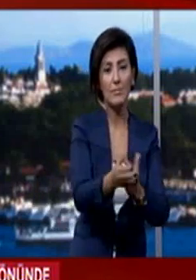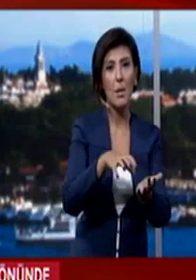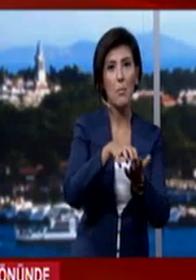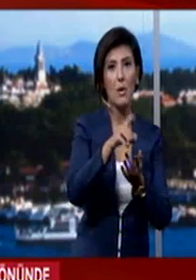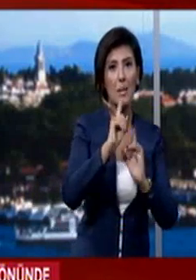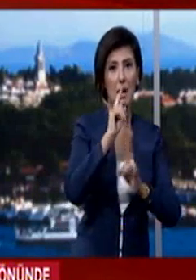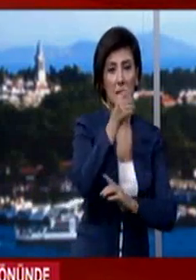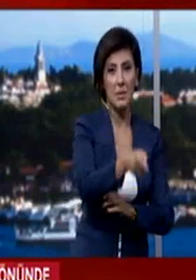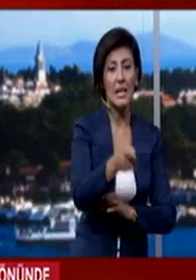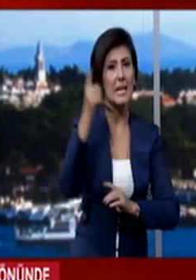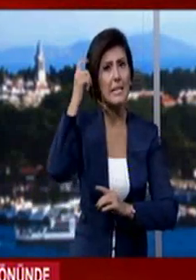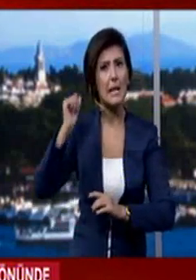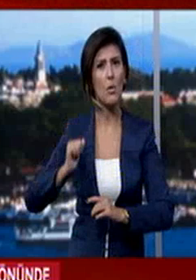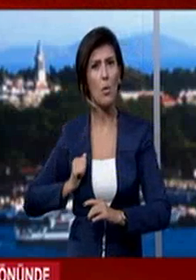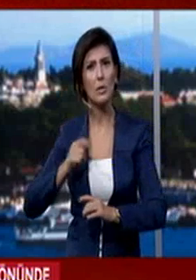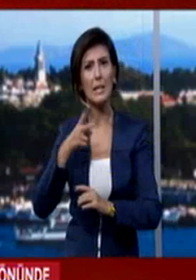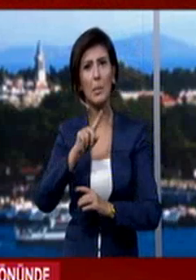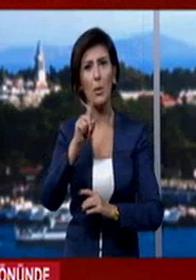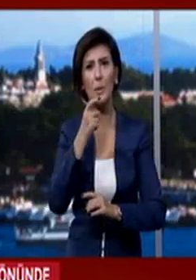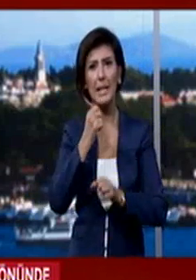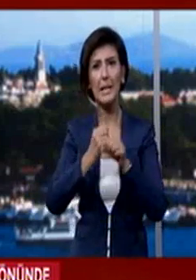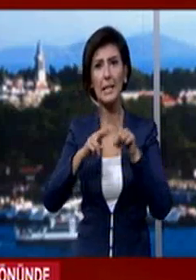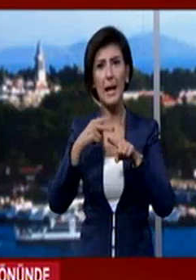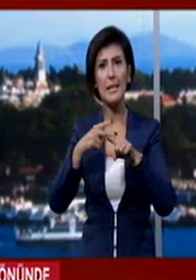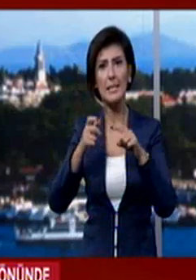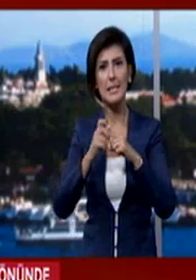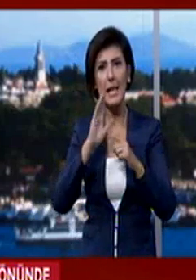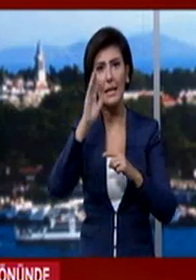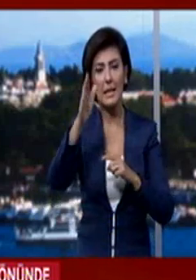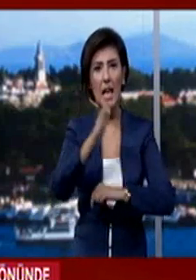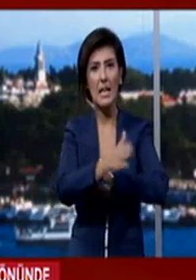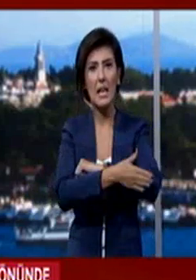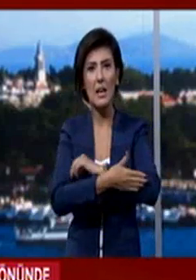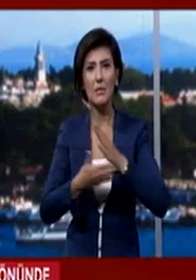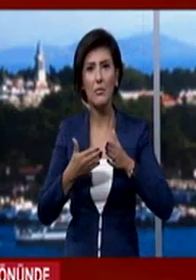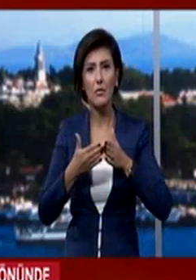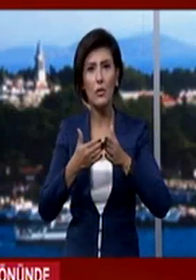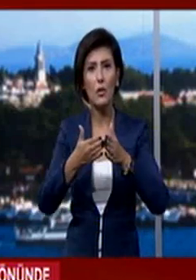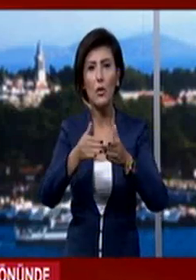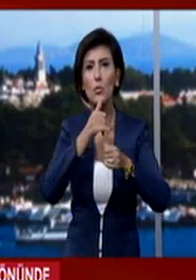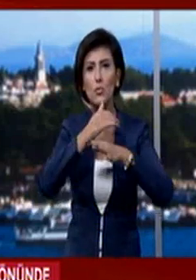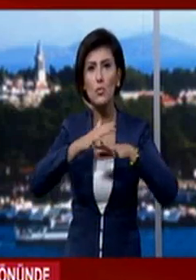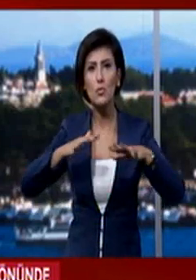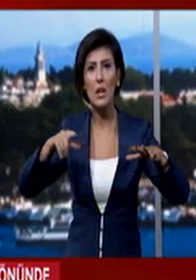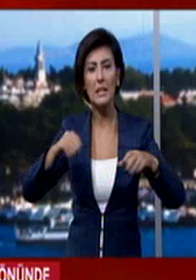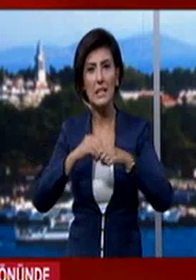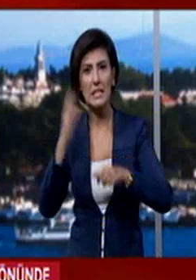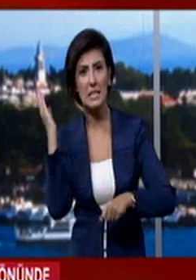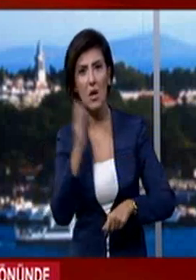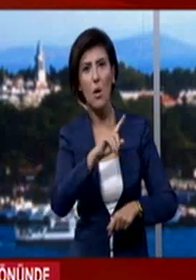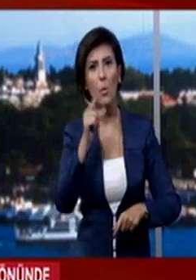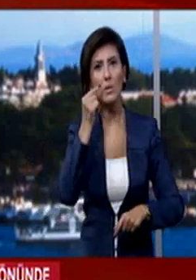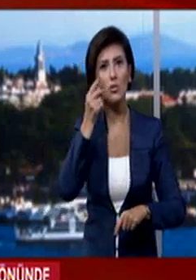İsrail ordusunun 2010 yılında Gazze'ye gitmekte olan yardım filosuna uluslararası sularda saldırdığı ve 10 kişinin